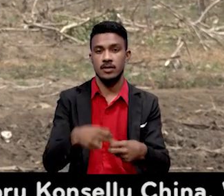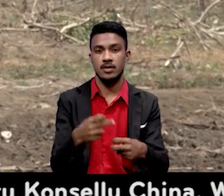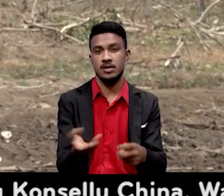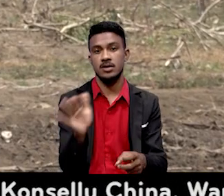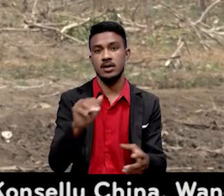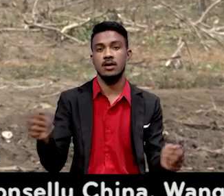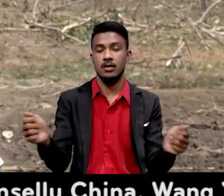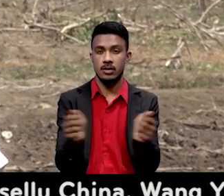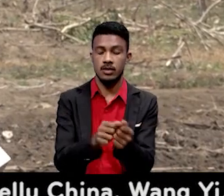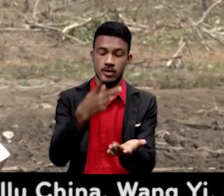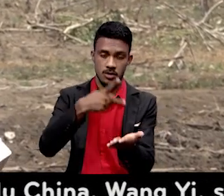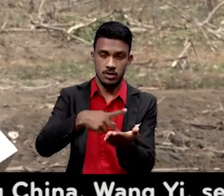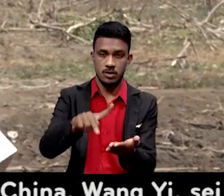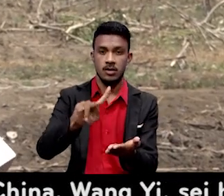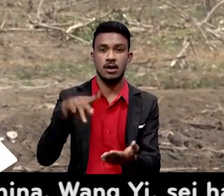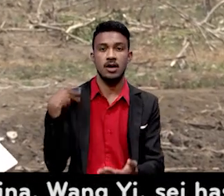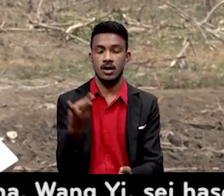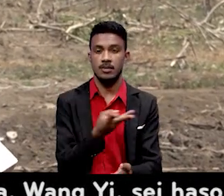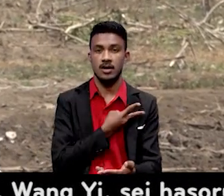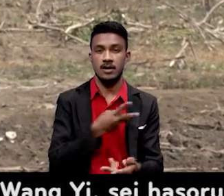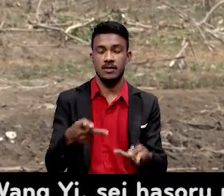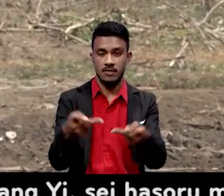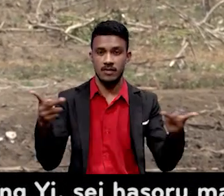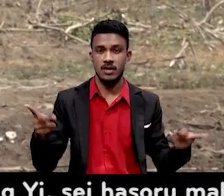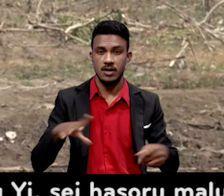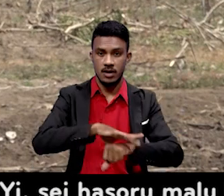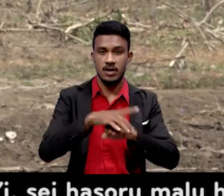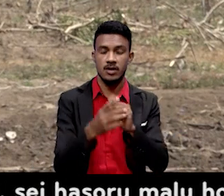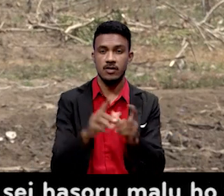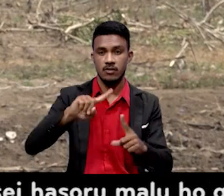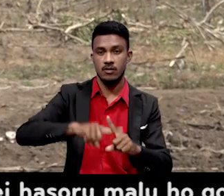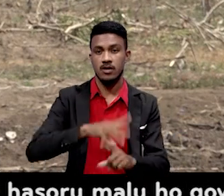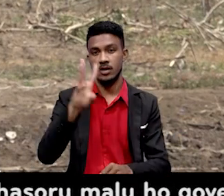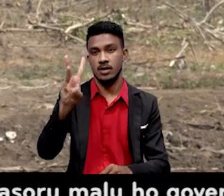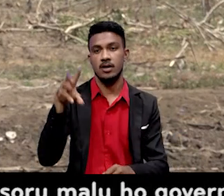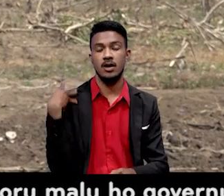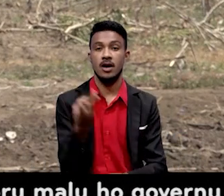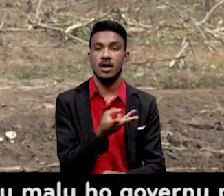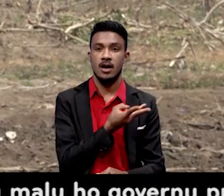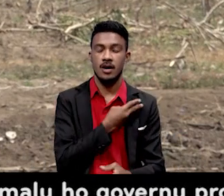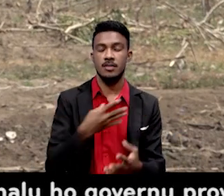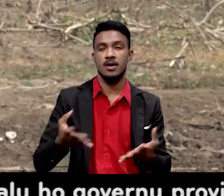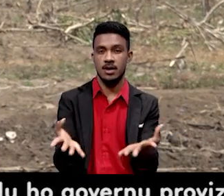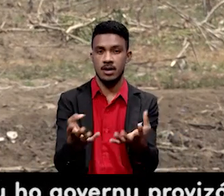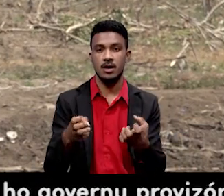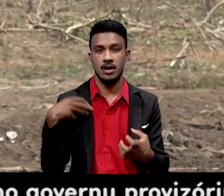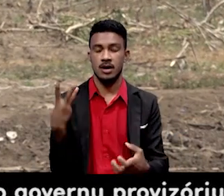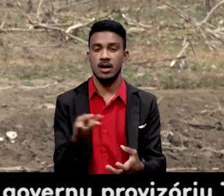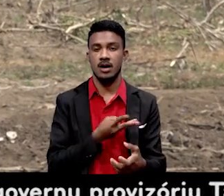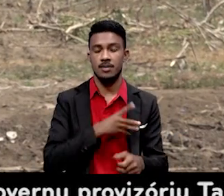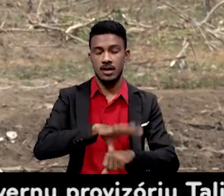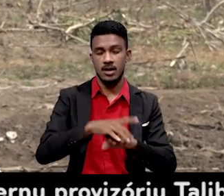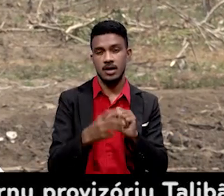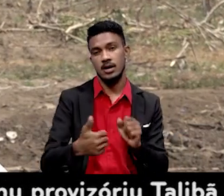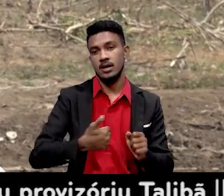halo kontratu aminya raine fulang neng sim ami aseta. Tamba kondo ami raine ing laseta mos ladiak tamba